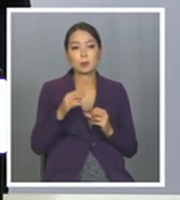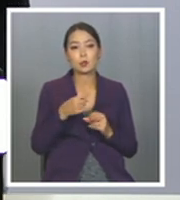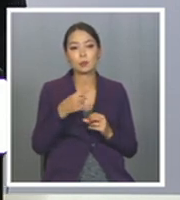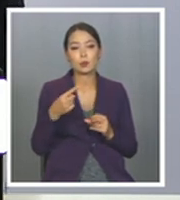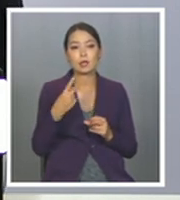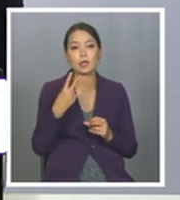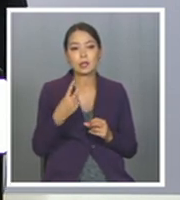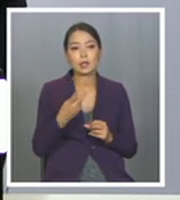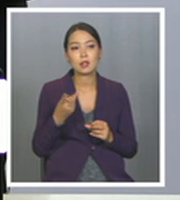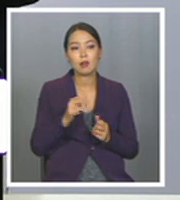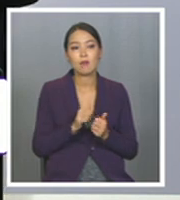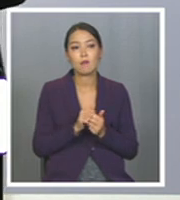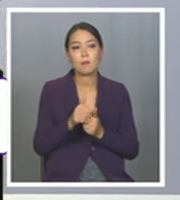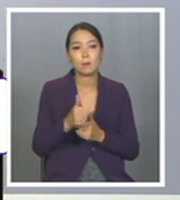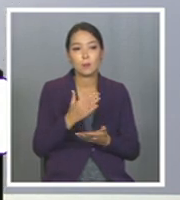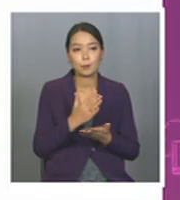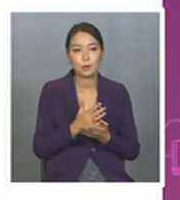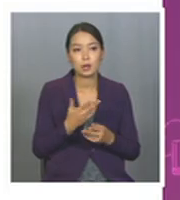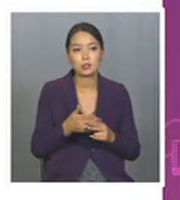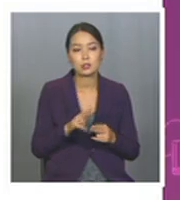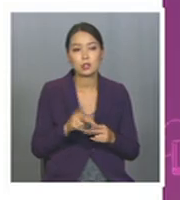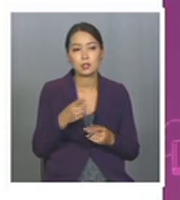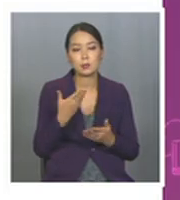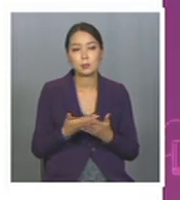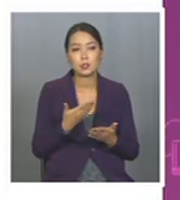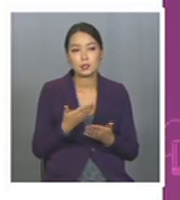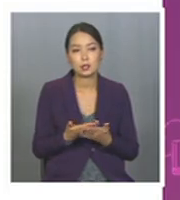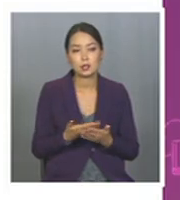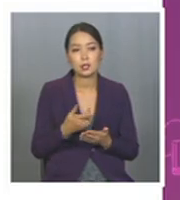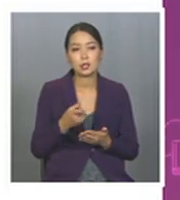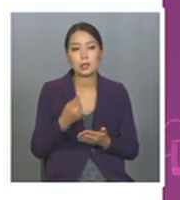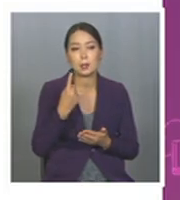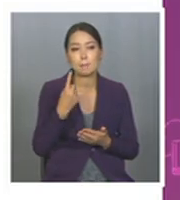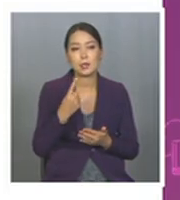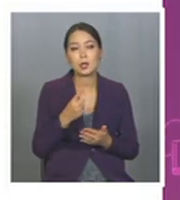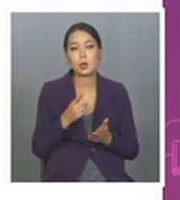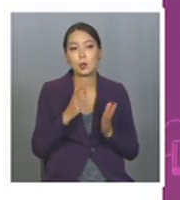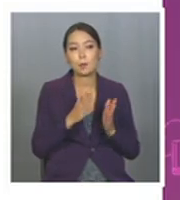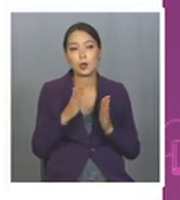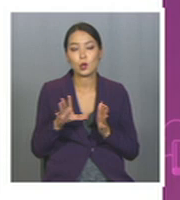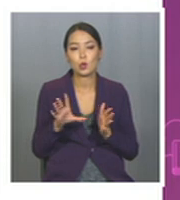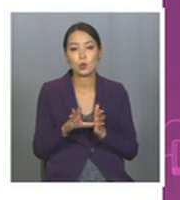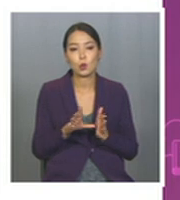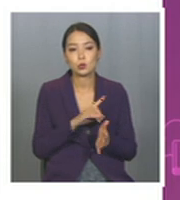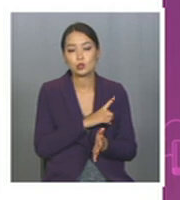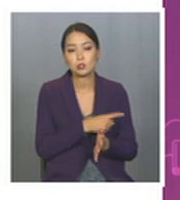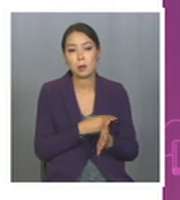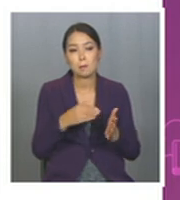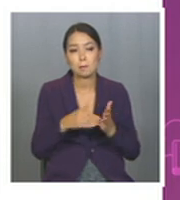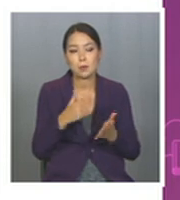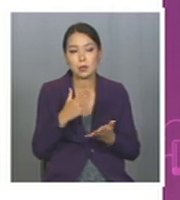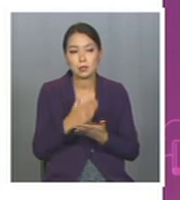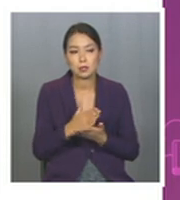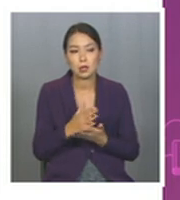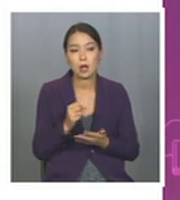алға жылжиды, яғни озады дедік. Нәтижесінде мысалы үшін мына жерде міне бір периодта бізде Tok kışımız maksimum engeyi bulatın bolsa, al